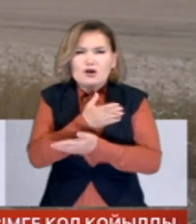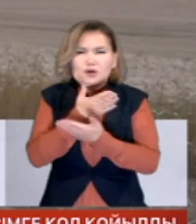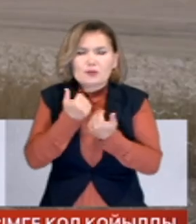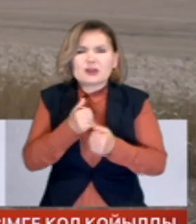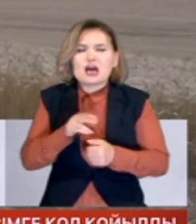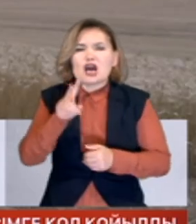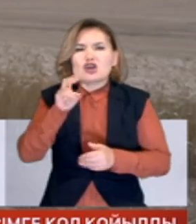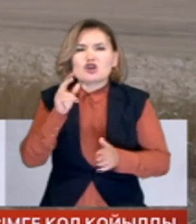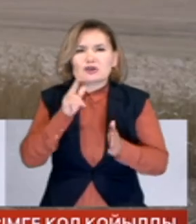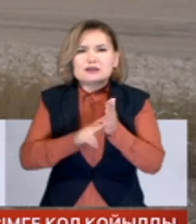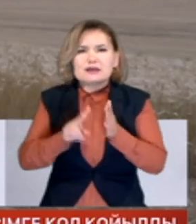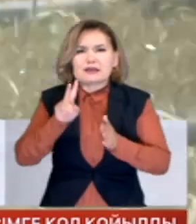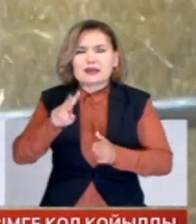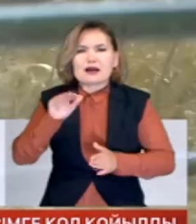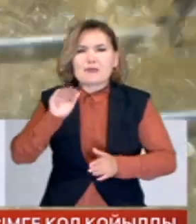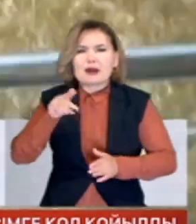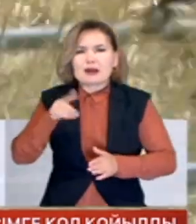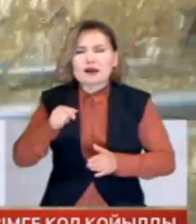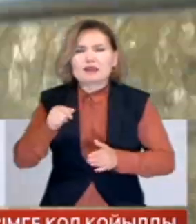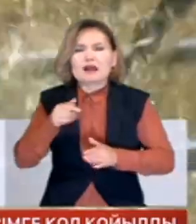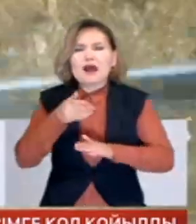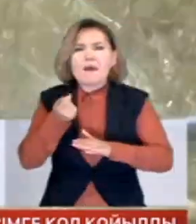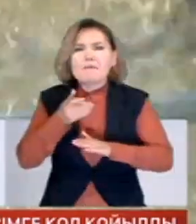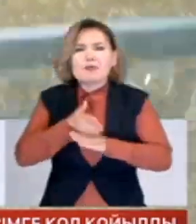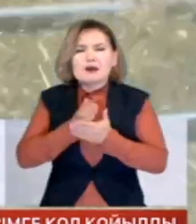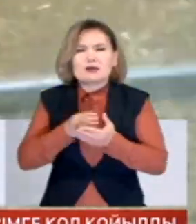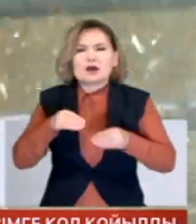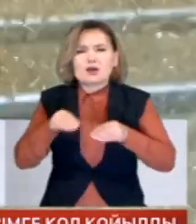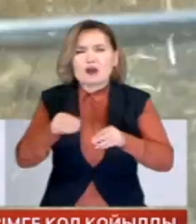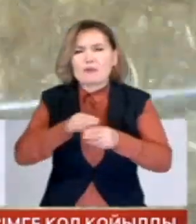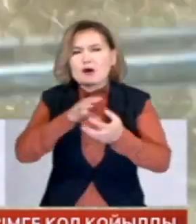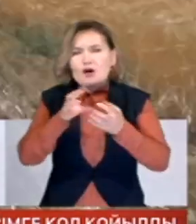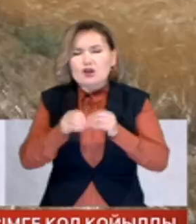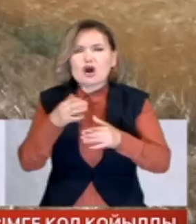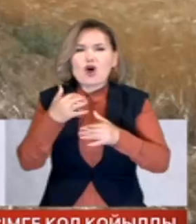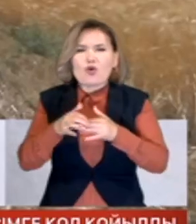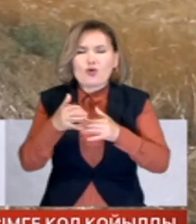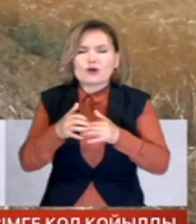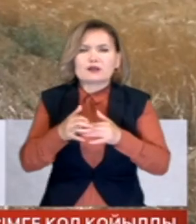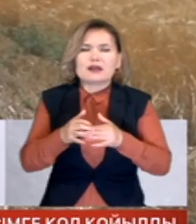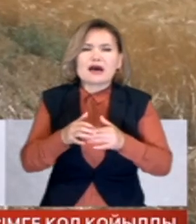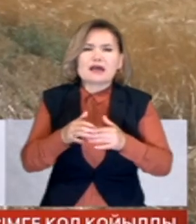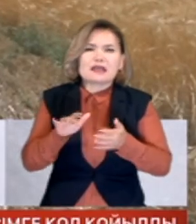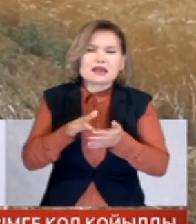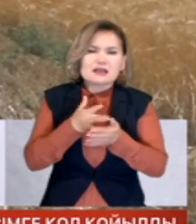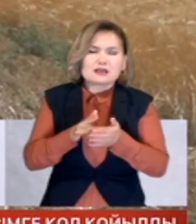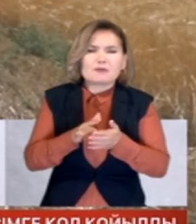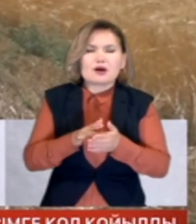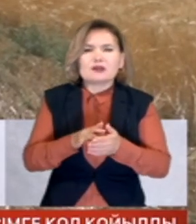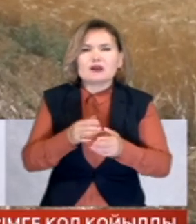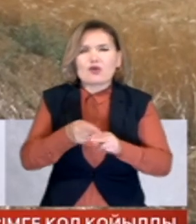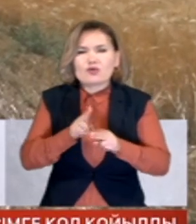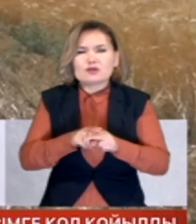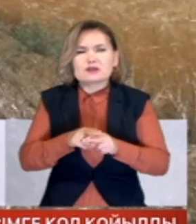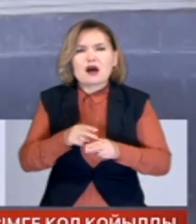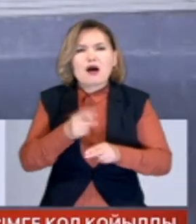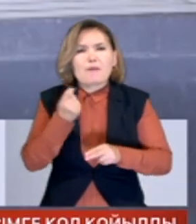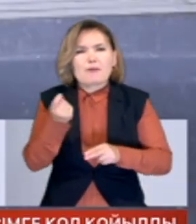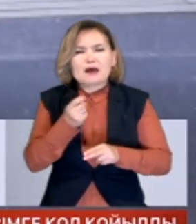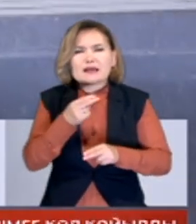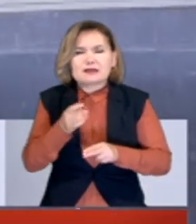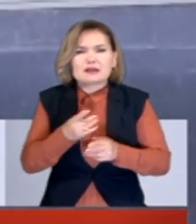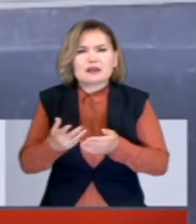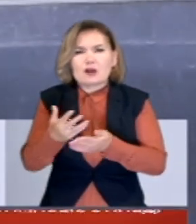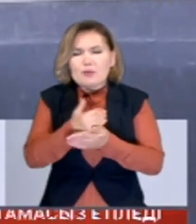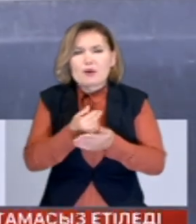бойынша 282 мың гектарға бидай егілген. Әзірге гектарының орта есеппен 19 центнерден өнім жиналуда. Шарасыз шаруа енді үкімет тез